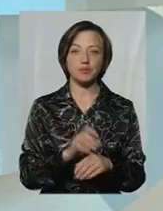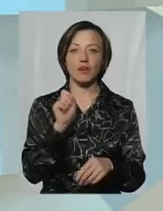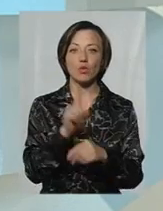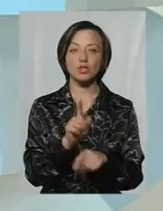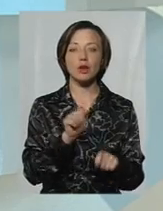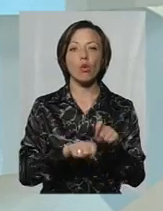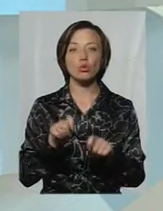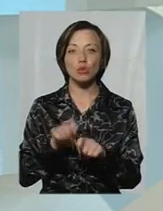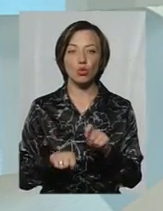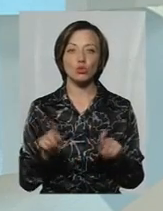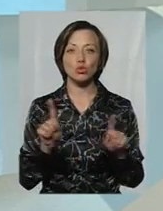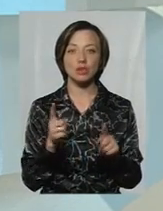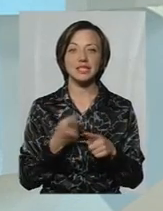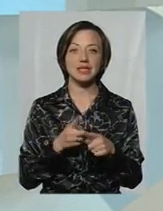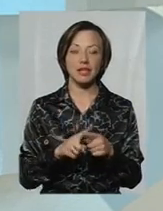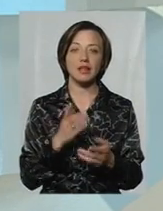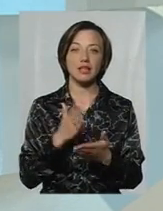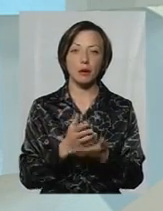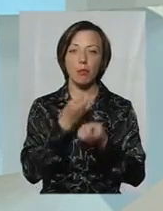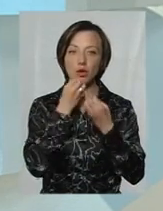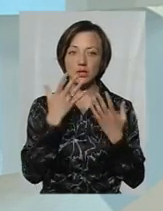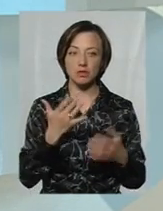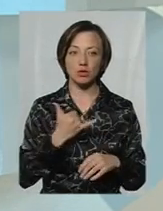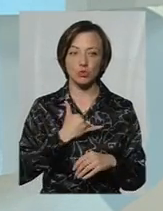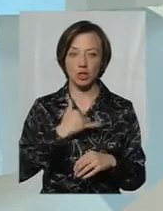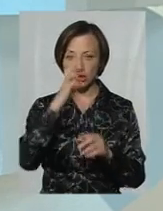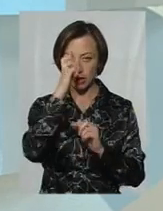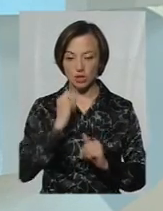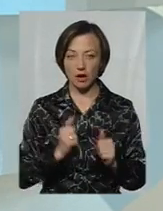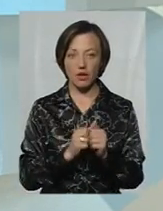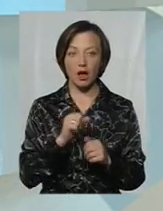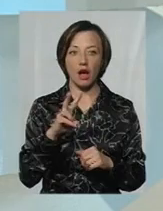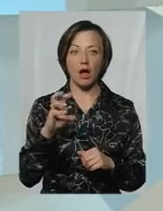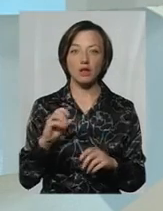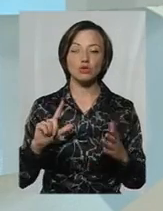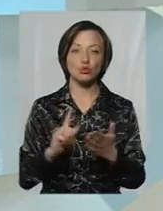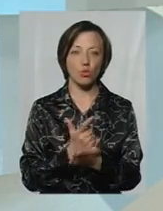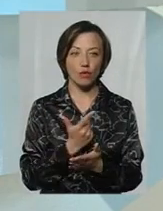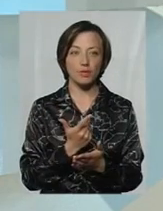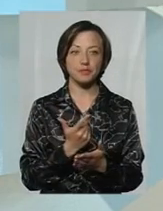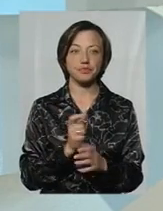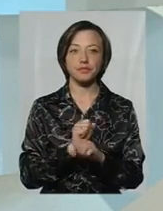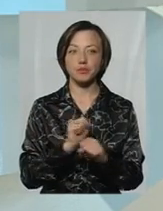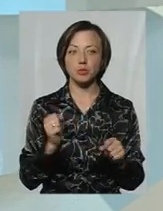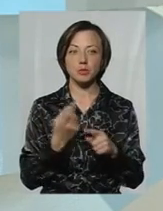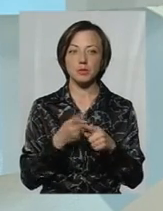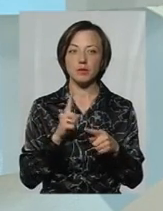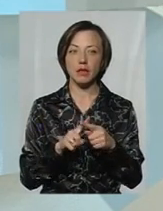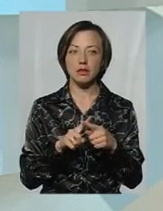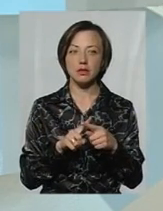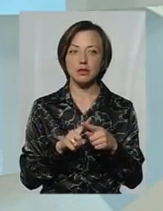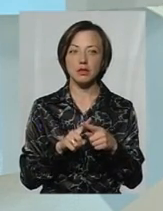контролю, що є досить позитивним в нашій державі. Але, знову ж таки, не можна ці